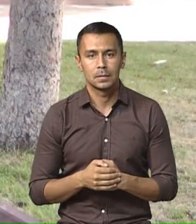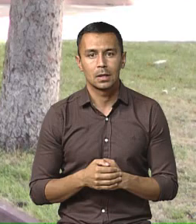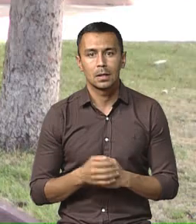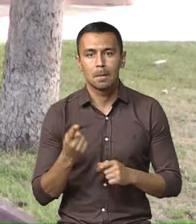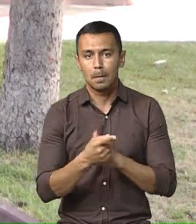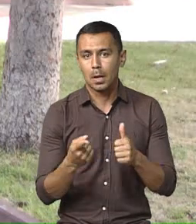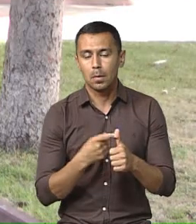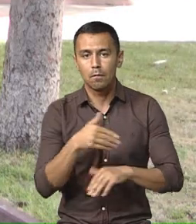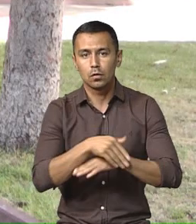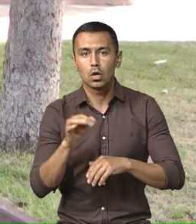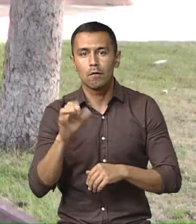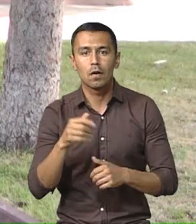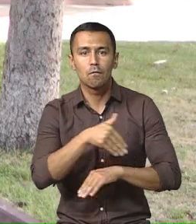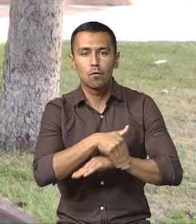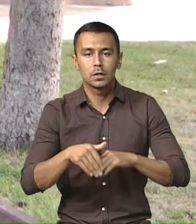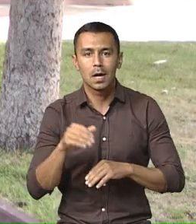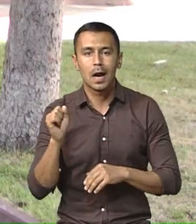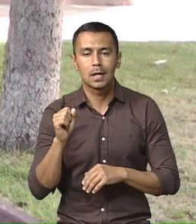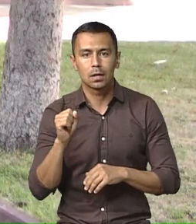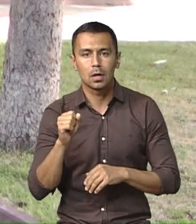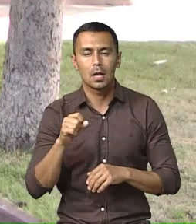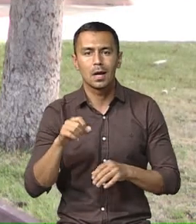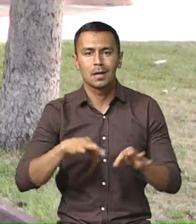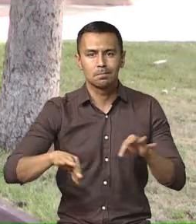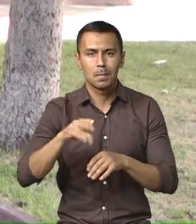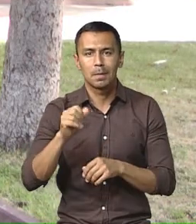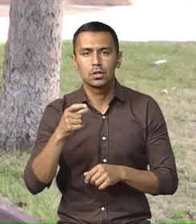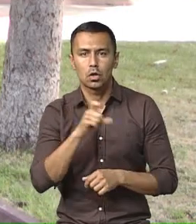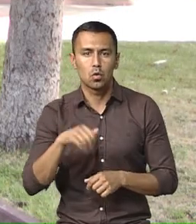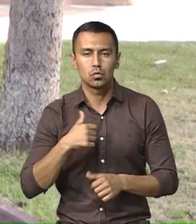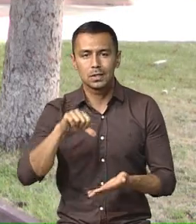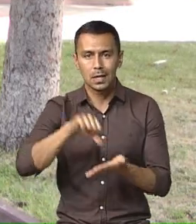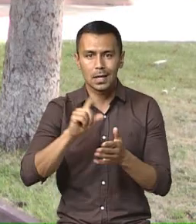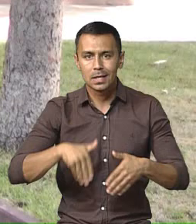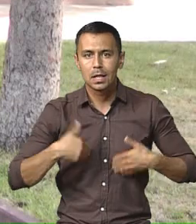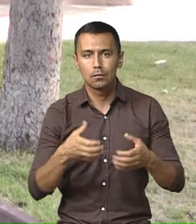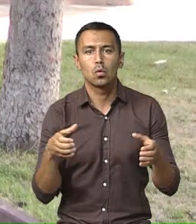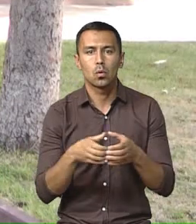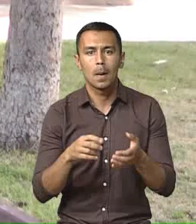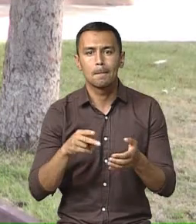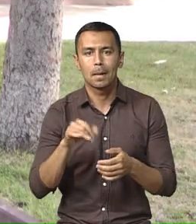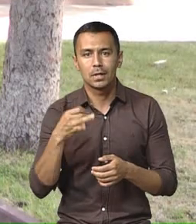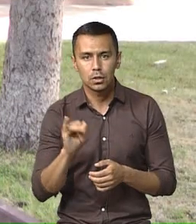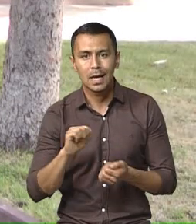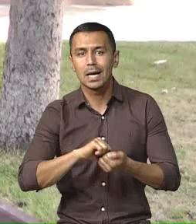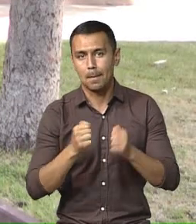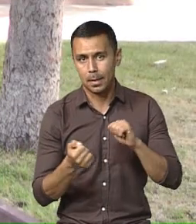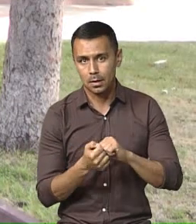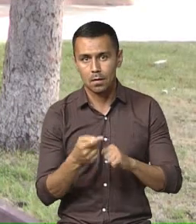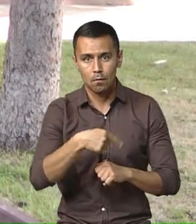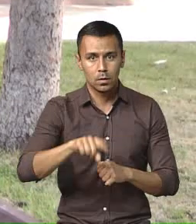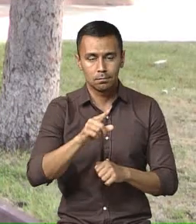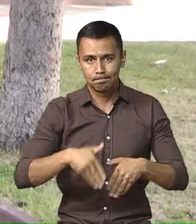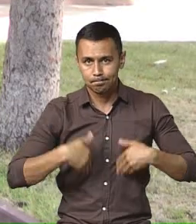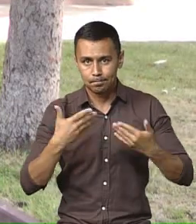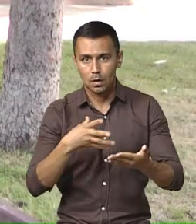Перейменувати вулицю Чехова на вулицю архітекторок-реставраторок Пламеницьких хочуть члени ініціативної групи «Пламеницький та Кам'янець». Вони винесли